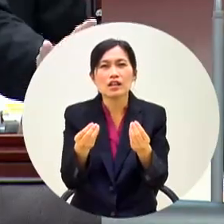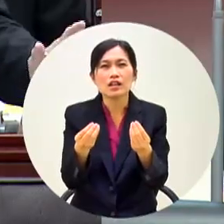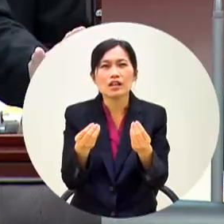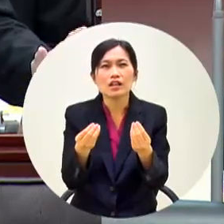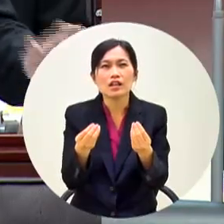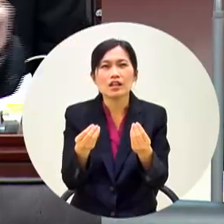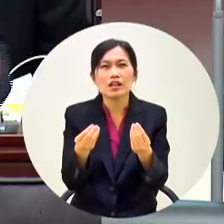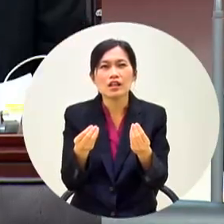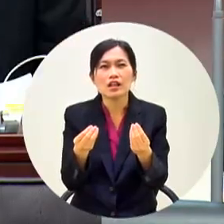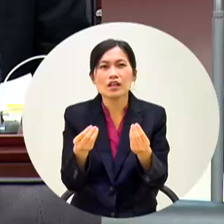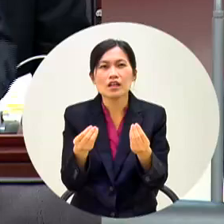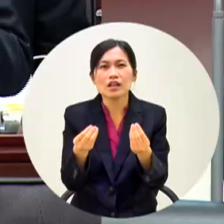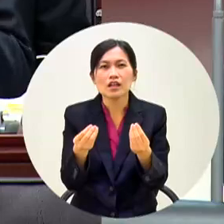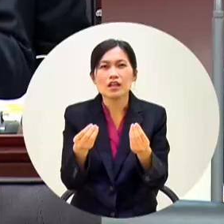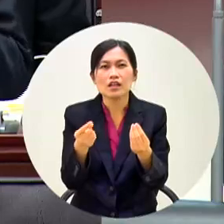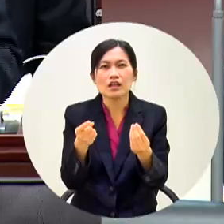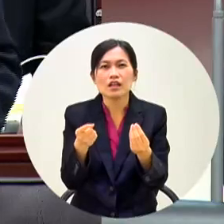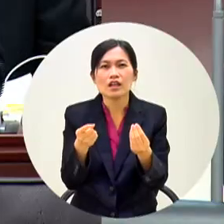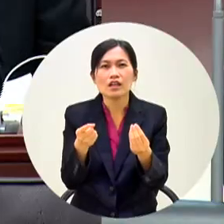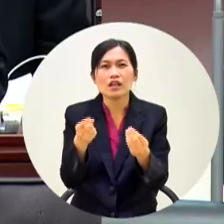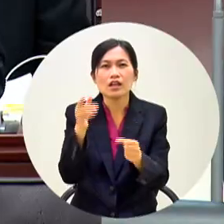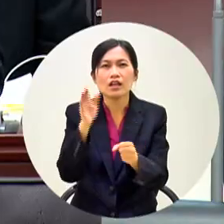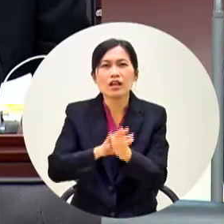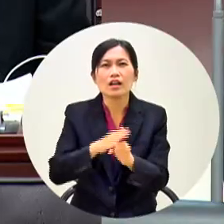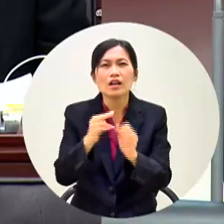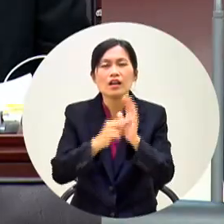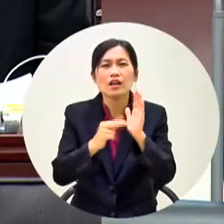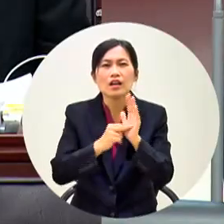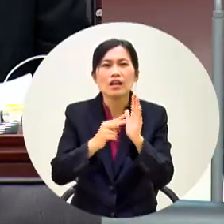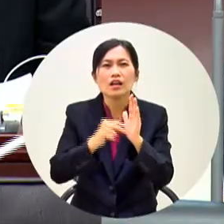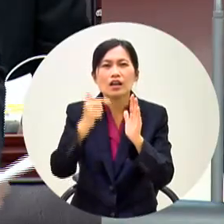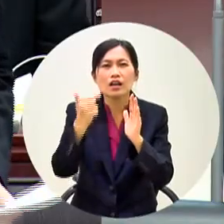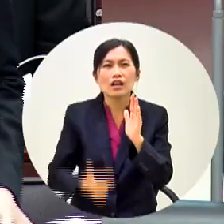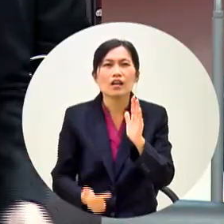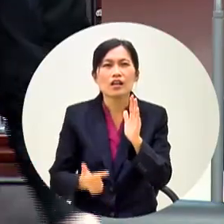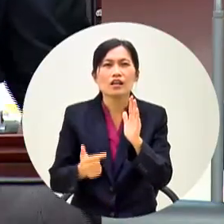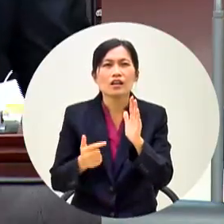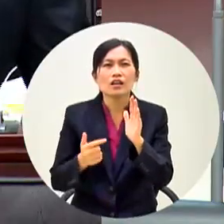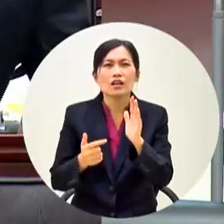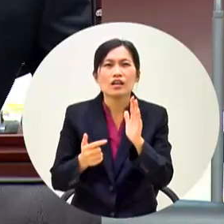这个 大家已经核定的计划， 你补充的这个内容哦，太慢了。